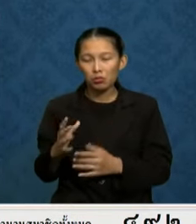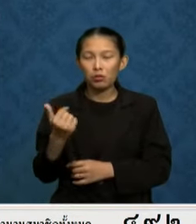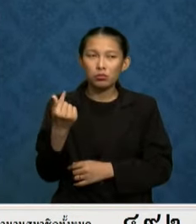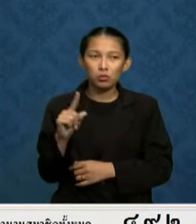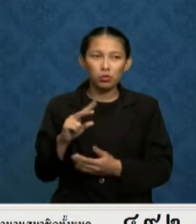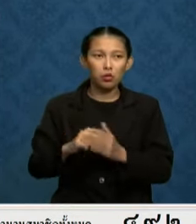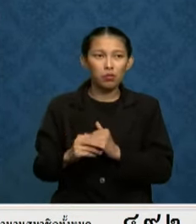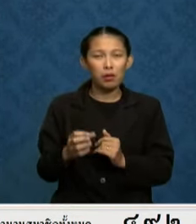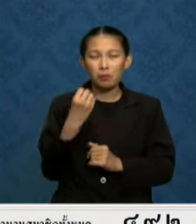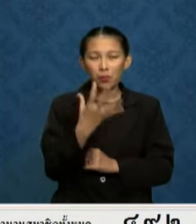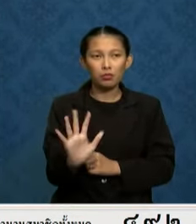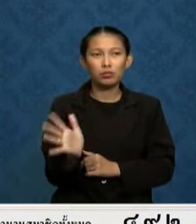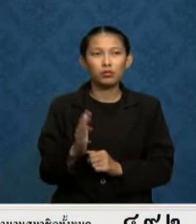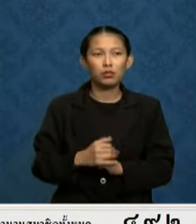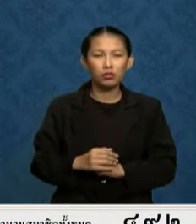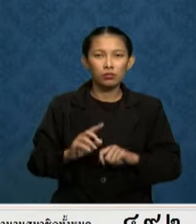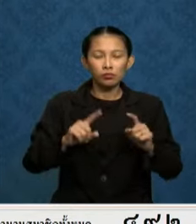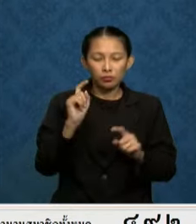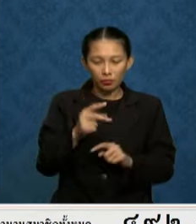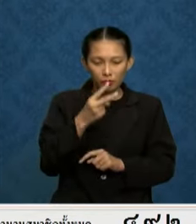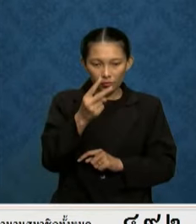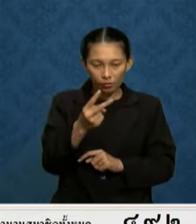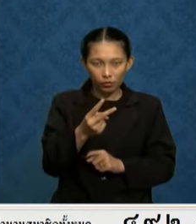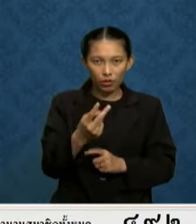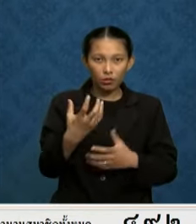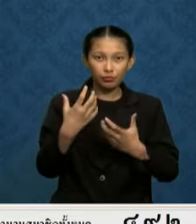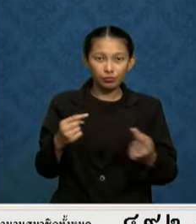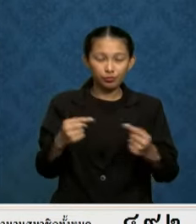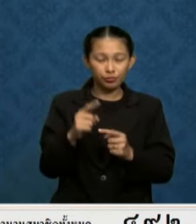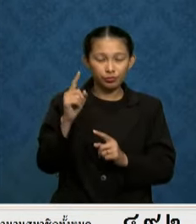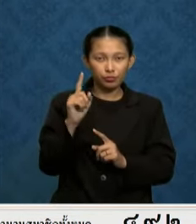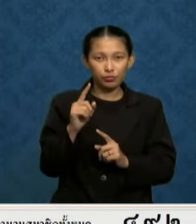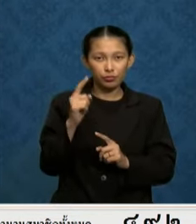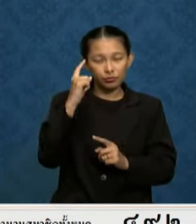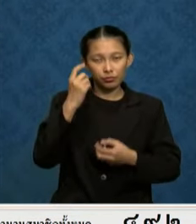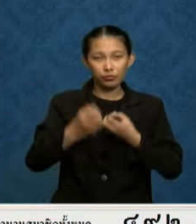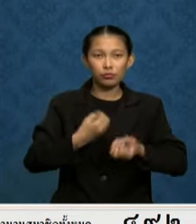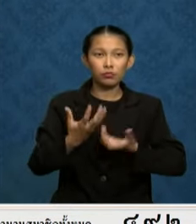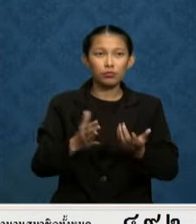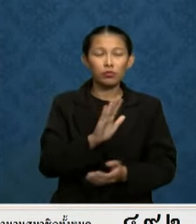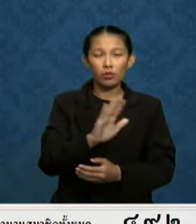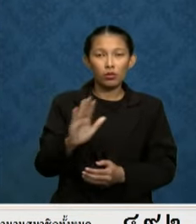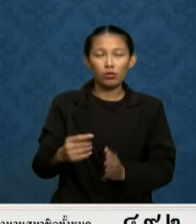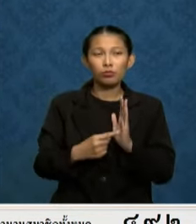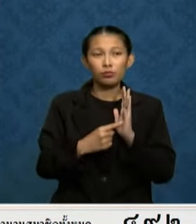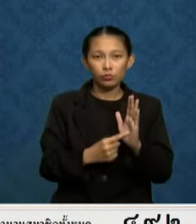อไม่ใช่กมีการให้ความเห็นนะครัผมจะขอโกตัอย่าง